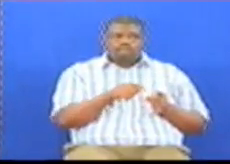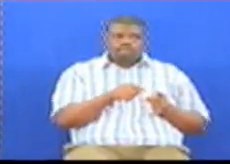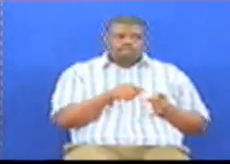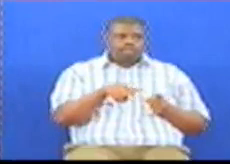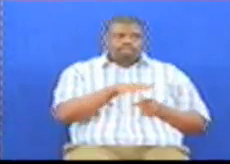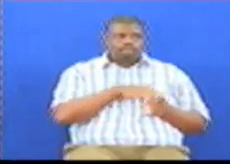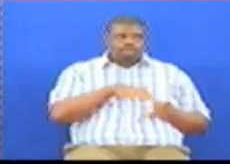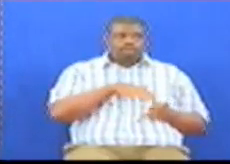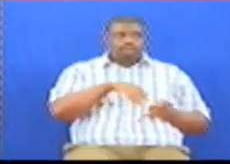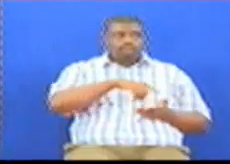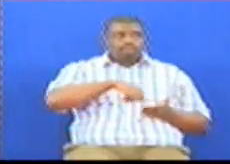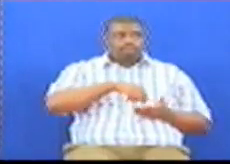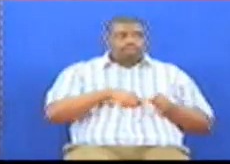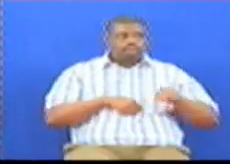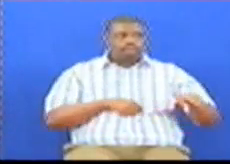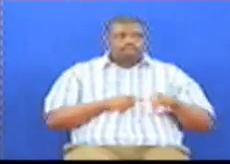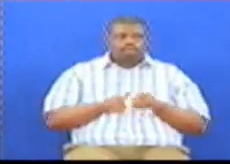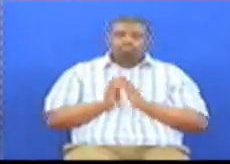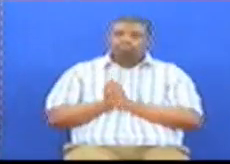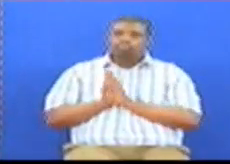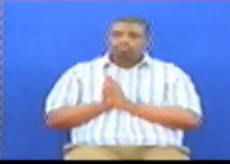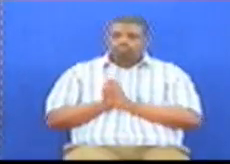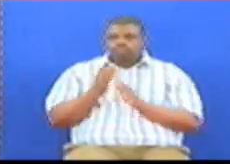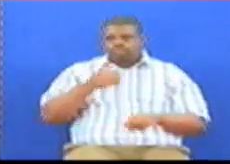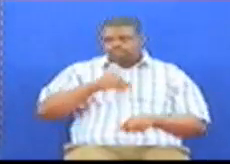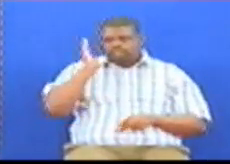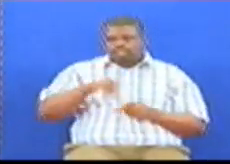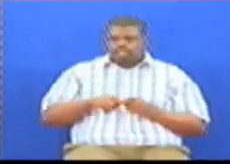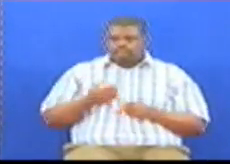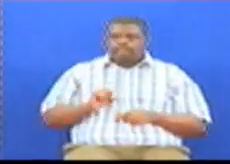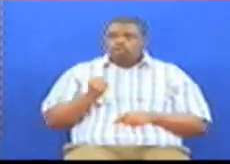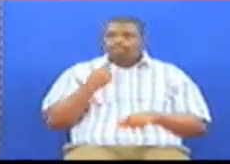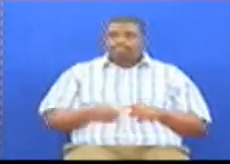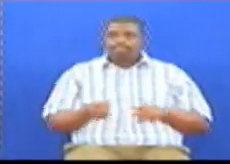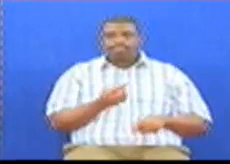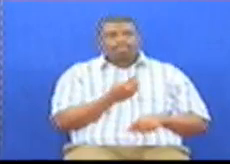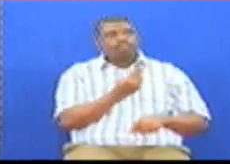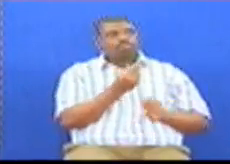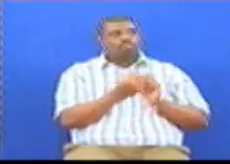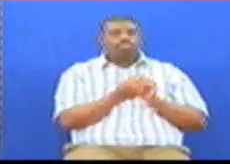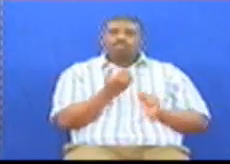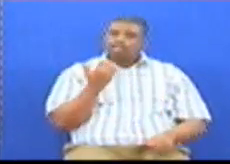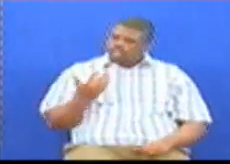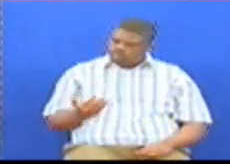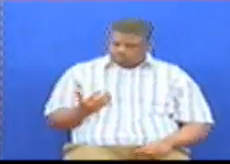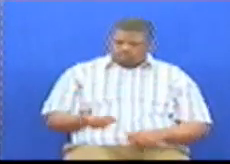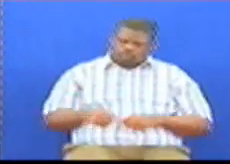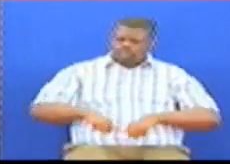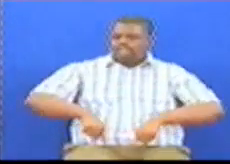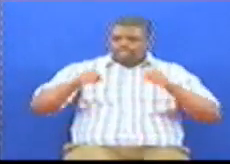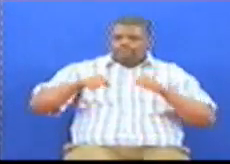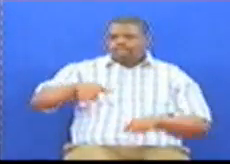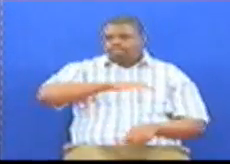tumeshajenga sekondari yao. Nishukuru umejenga sekondari pale, tumepata milioni 215. Basi tuwape eneo la utawala ili waweze kuitawala maeneo